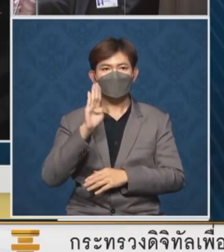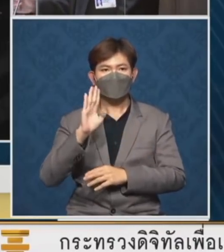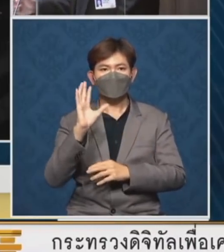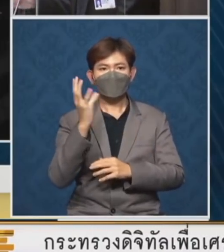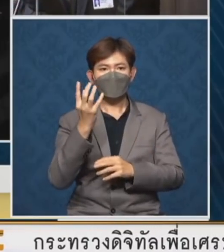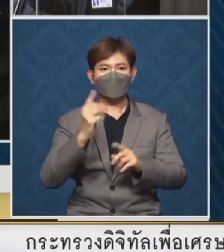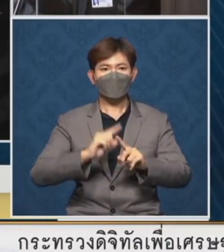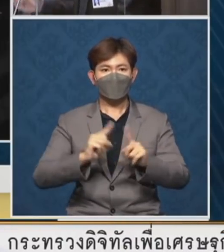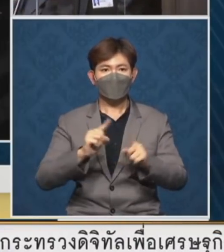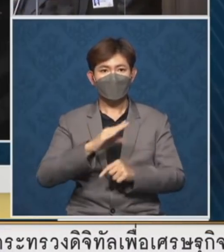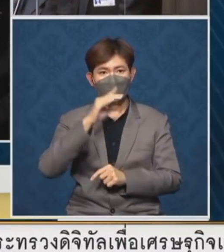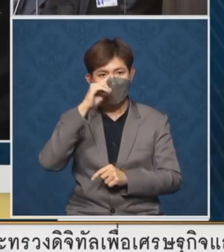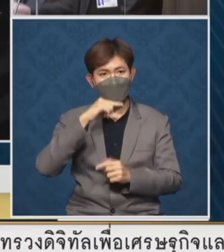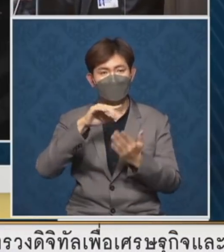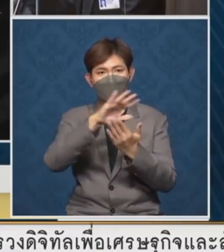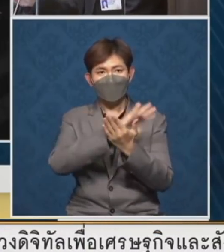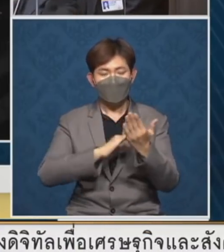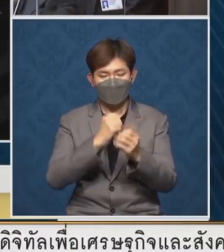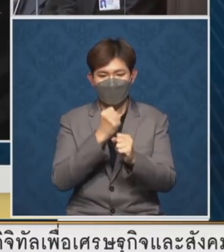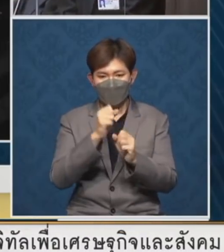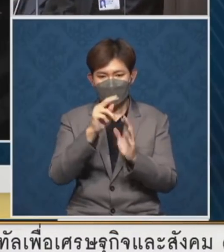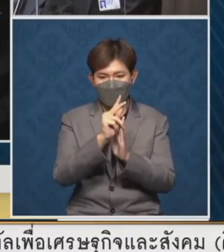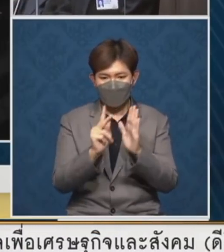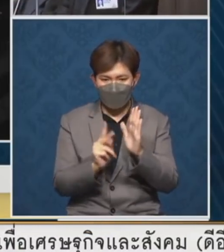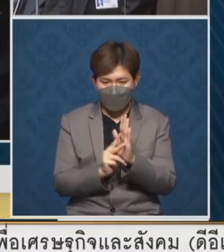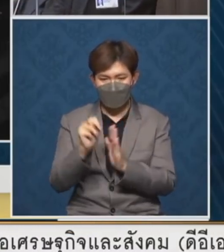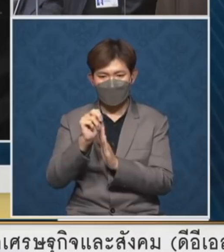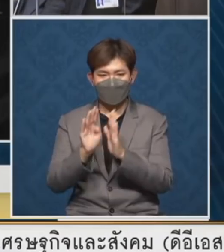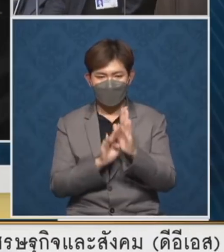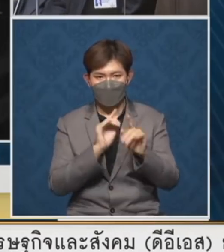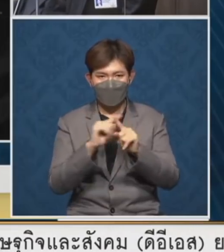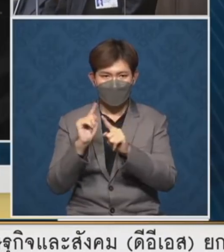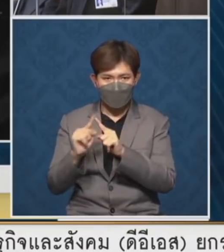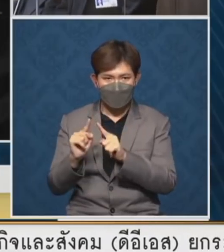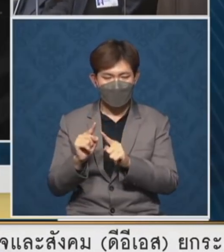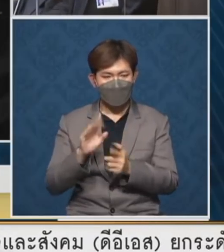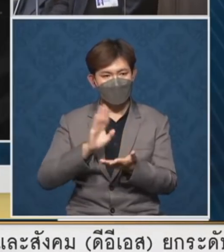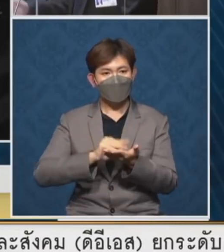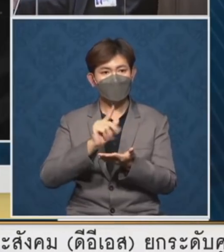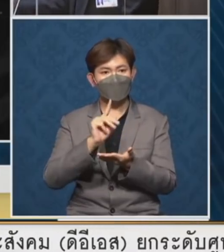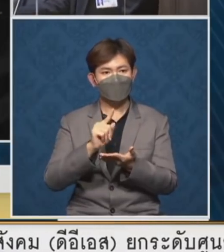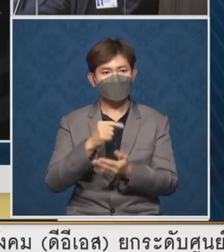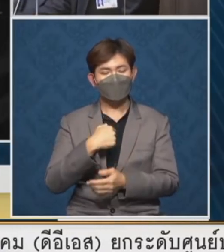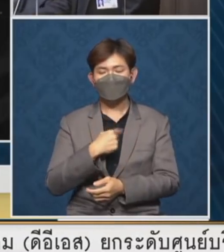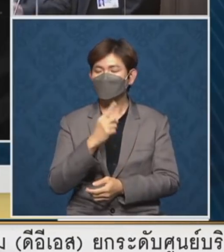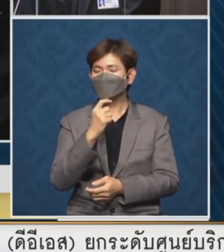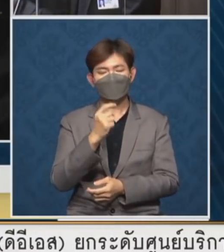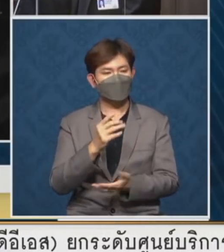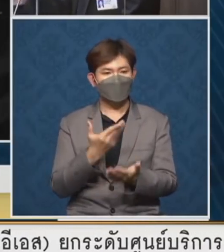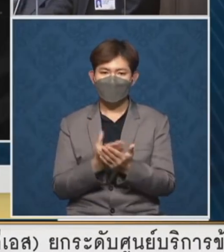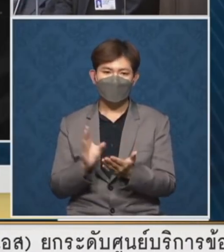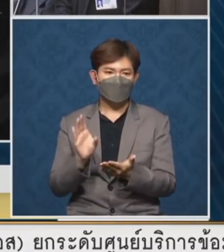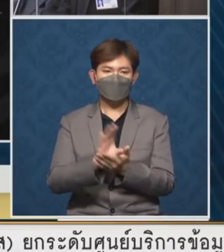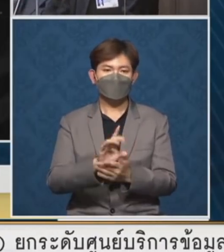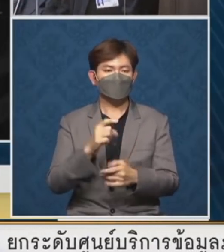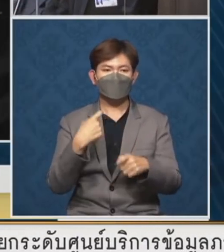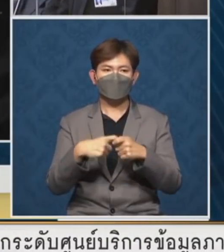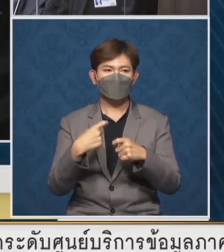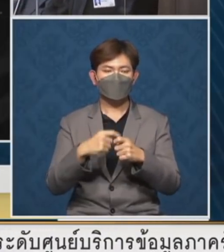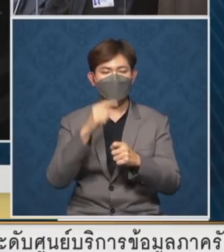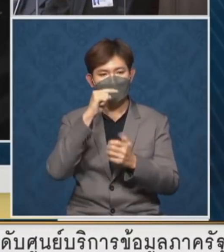ามีนโยบายมีกฎหมายด้านข้อมูลแบบนี้ไม่มีทางเลยครับที่เราจะเห็นการลงทุนแบบนี้ในประเทศ